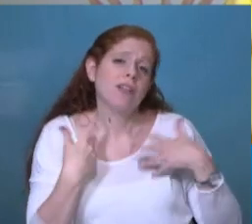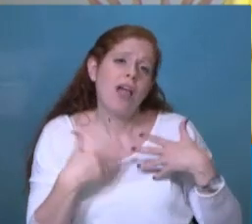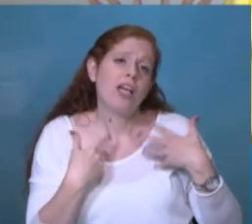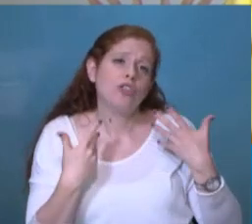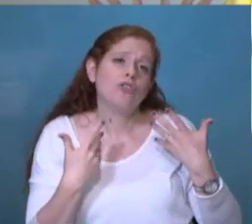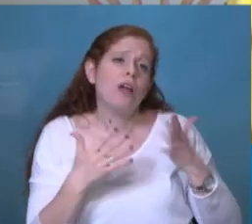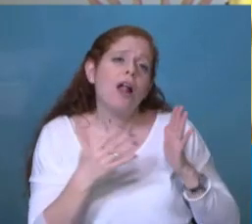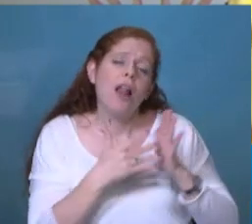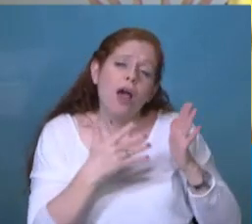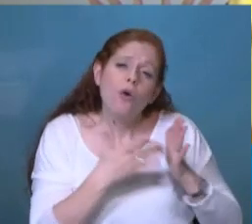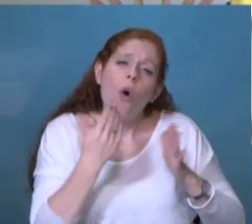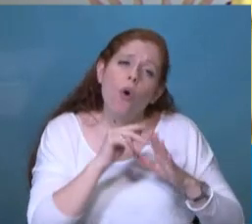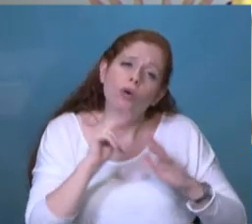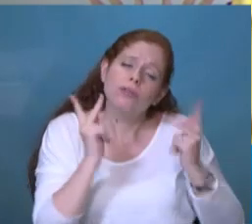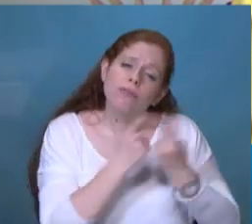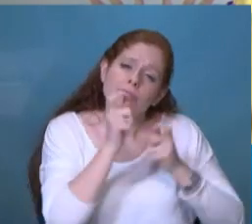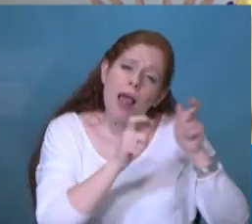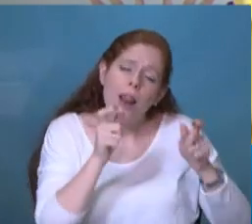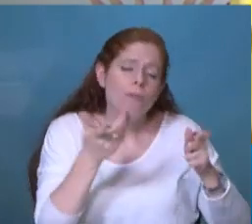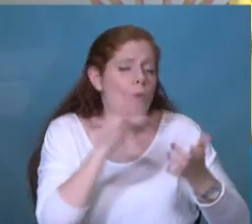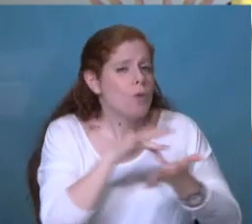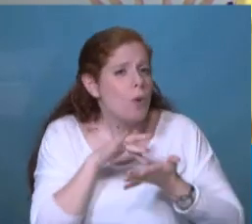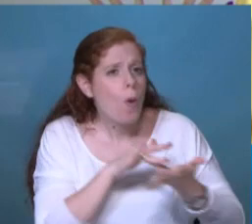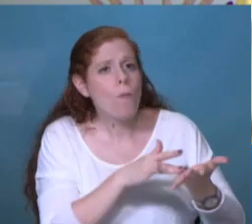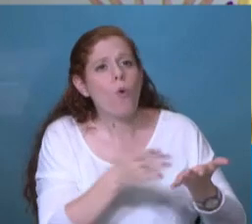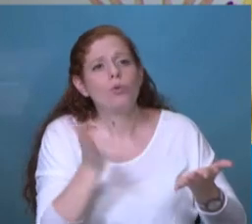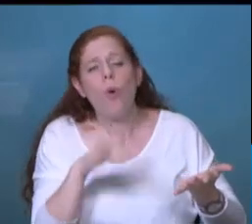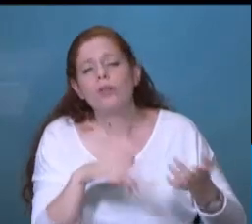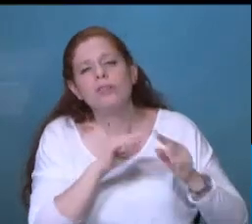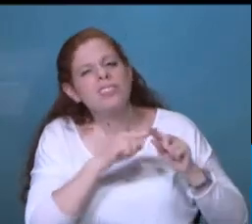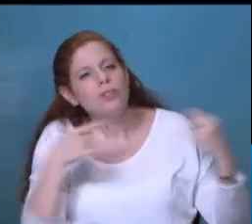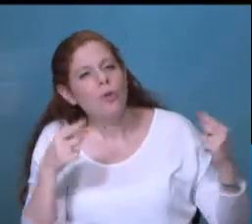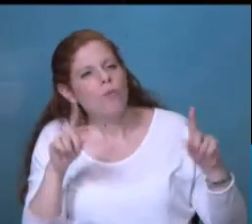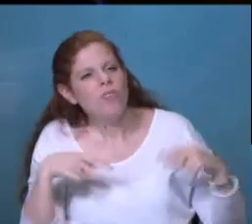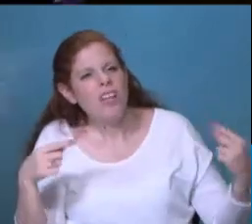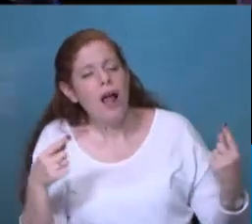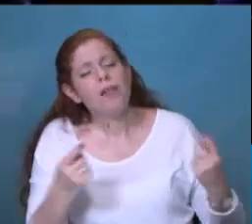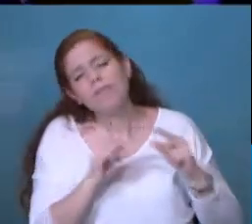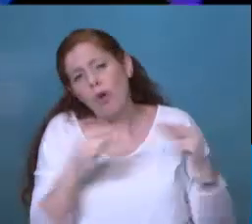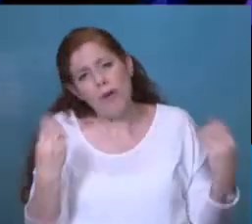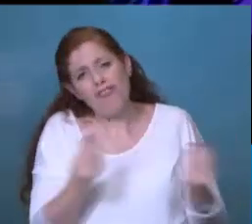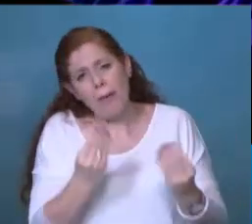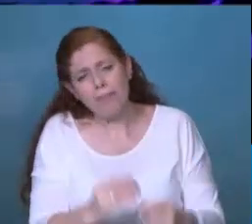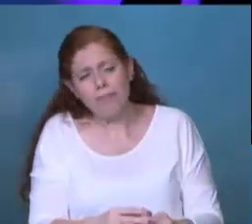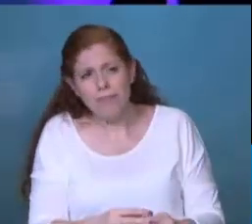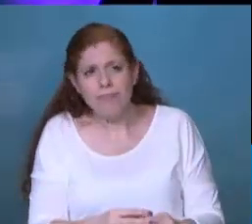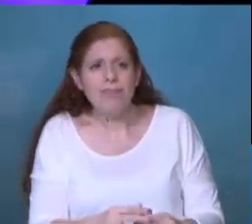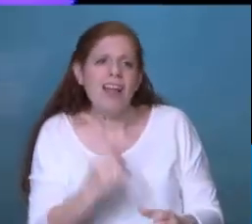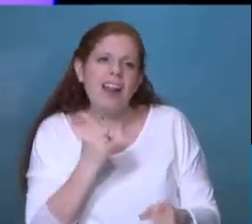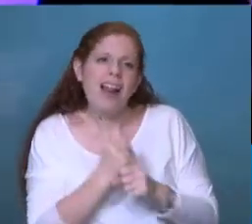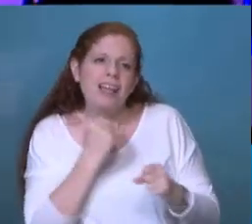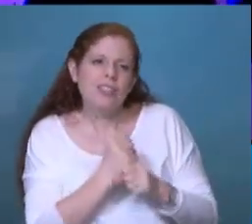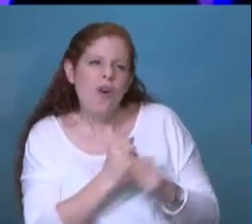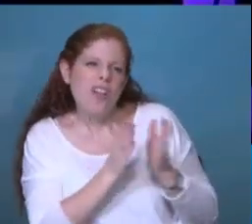לחקור עוד קהלים, עוד מקומות, עוד סגנונות מוזיקליים, כל מיני דברים. לעשות איפי,